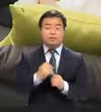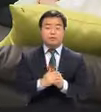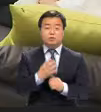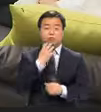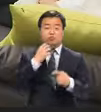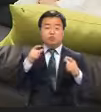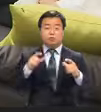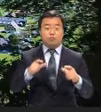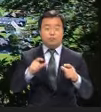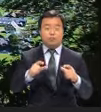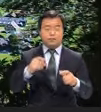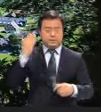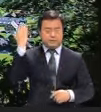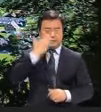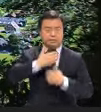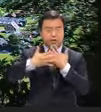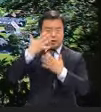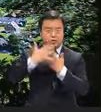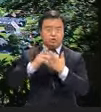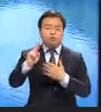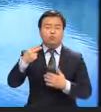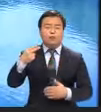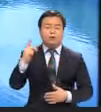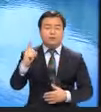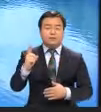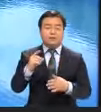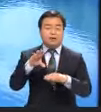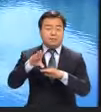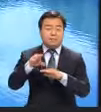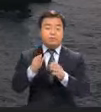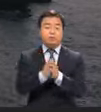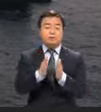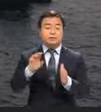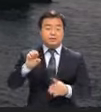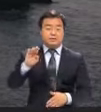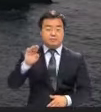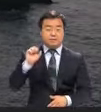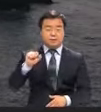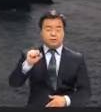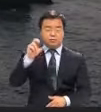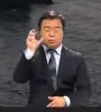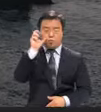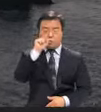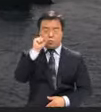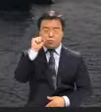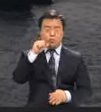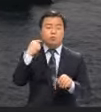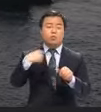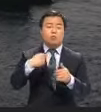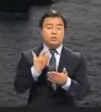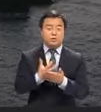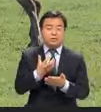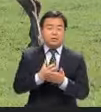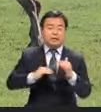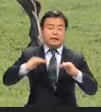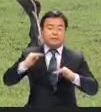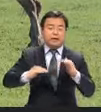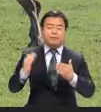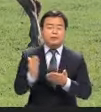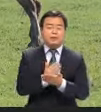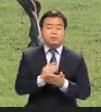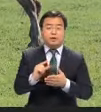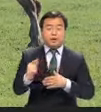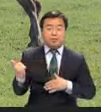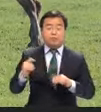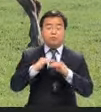지상파 초고화질 UHD 방송이 상용화되고 EBS도 초고화질 교육 콘텐츠를 시청자들에게 차별 없이 제공할 수 있게